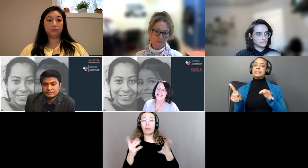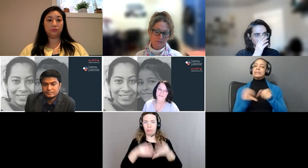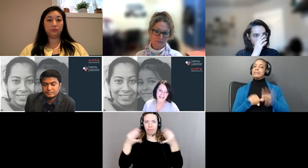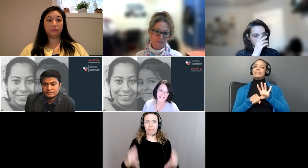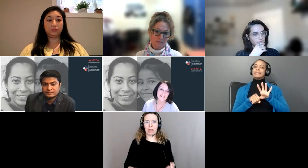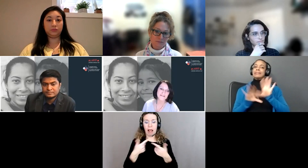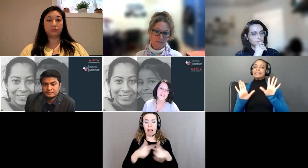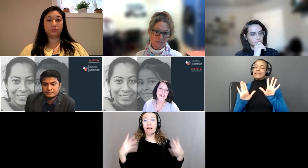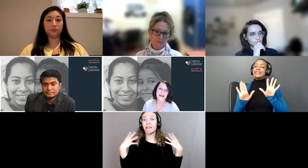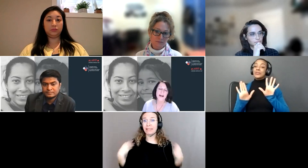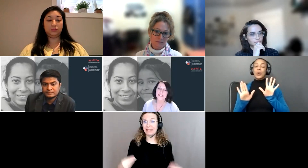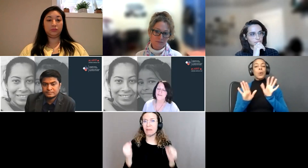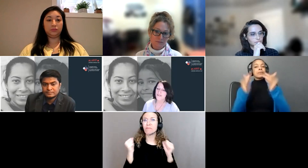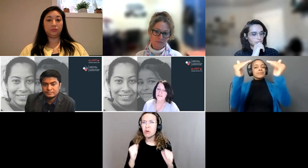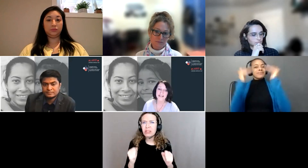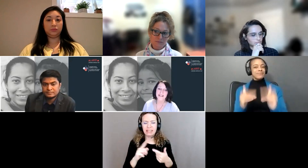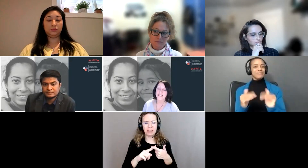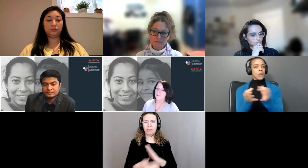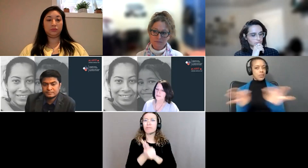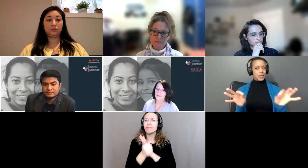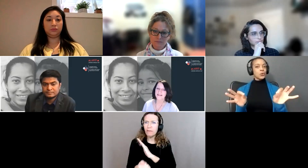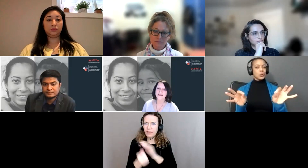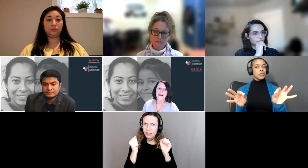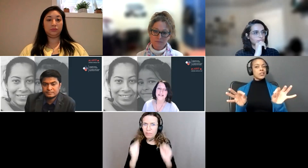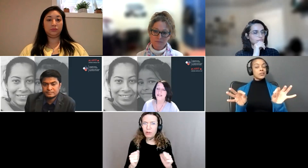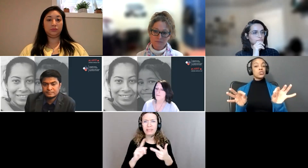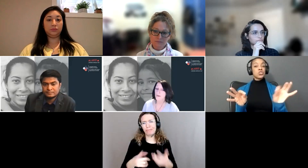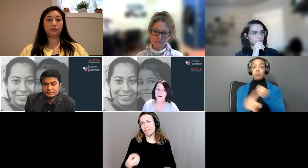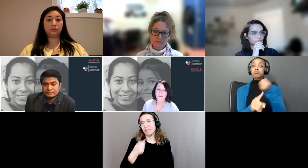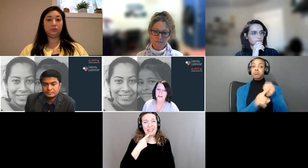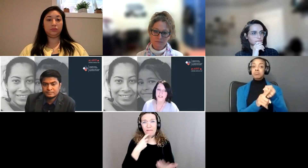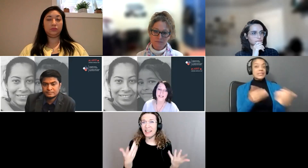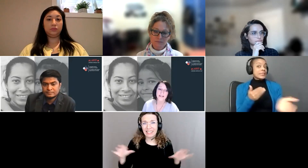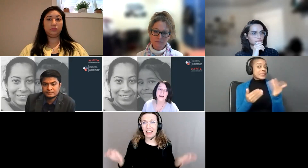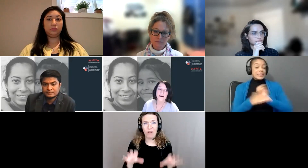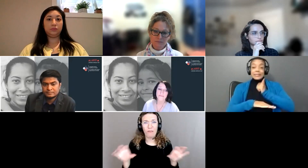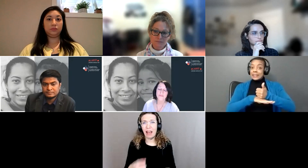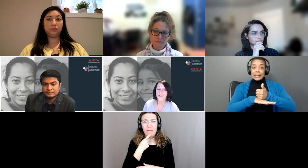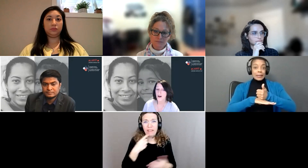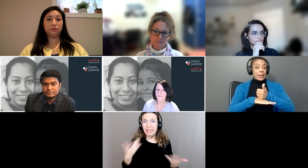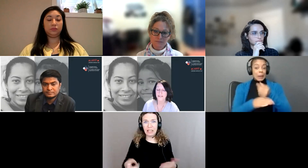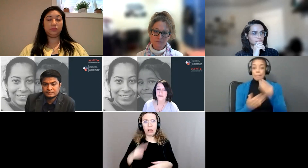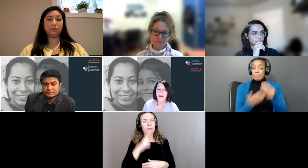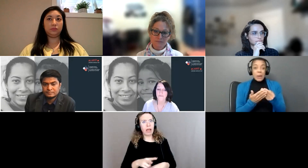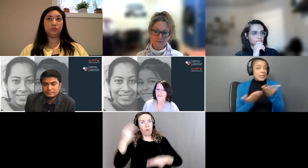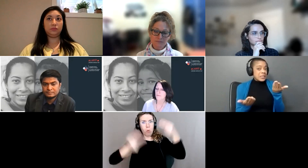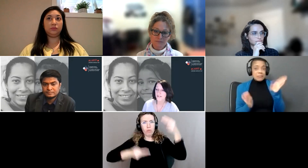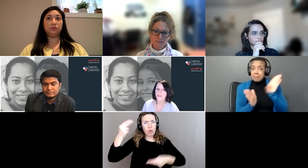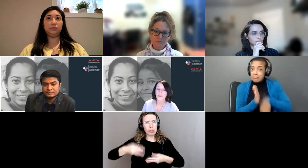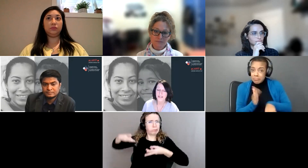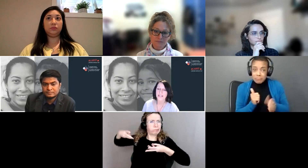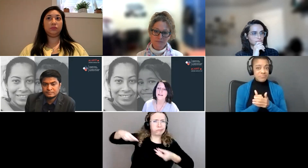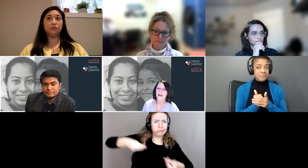faisable, c'est efficace, c'est vraiment facile de mettre en œuvre, n'exige pas un grand budget.